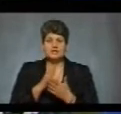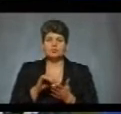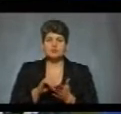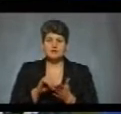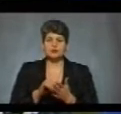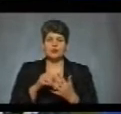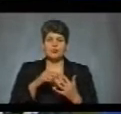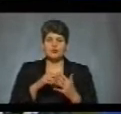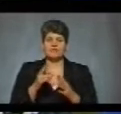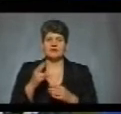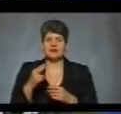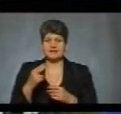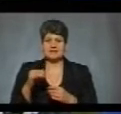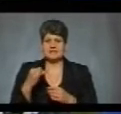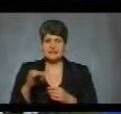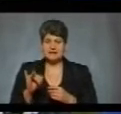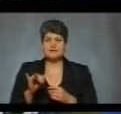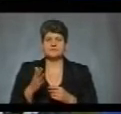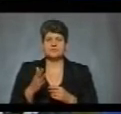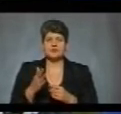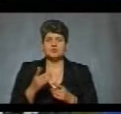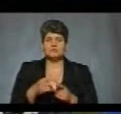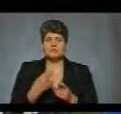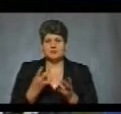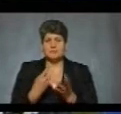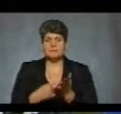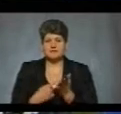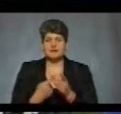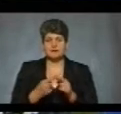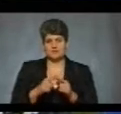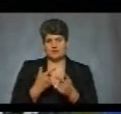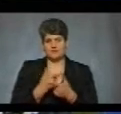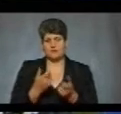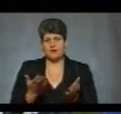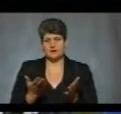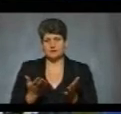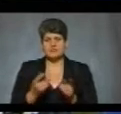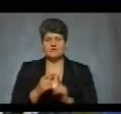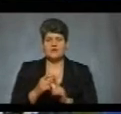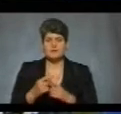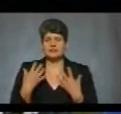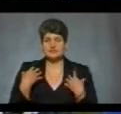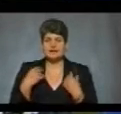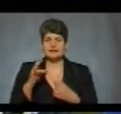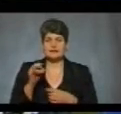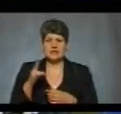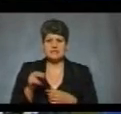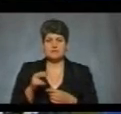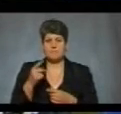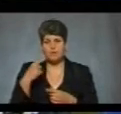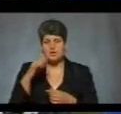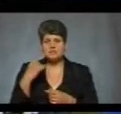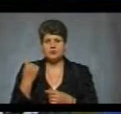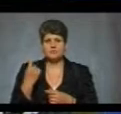дій. Наразі правоохоронці проводять слідчі дії, аби підтвердити цю інформацію. За словами начальника Нацполіції області